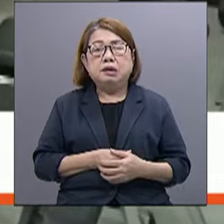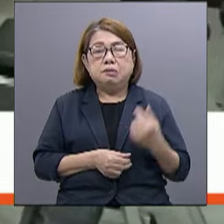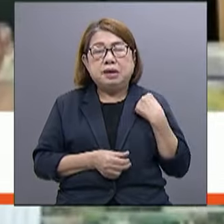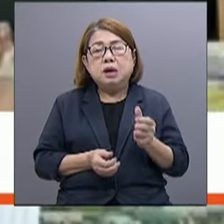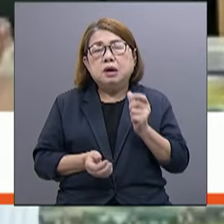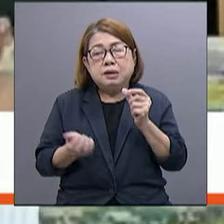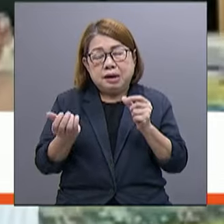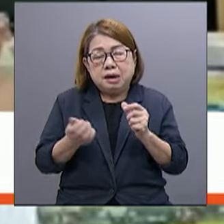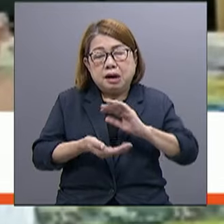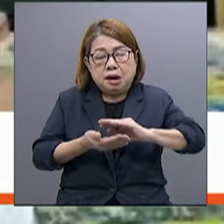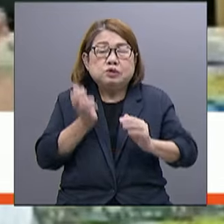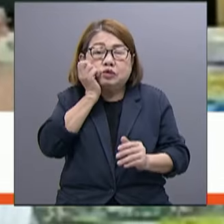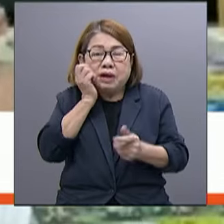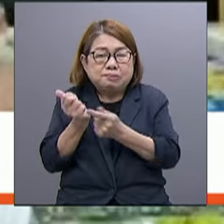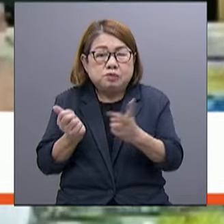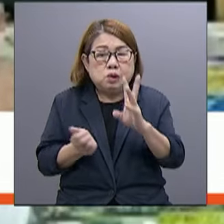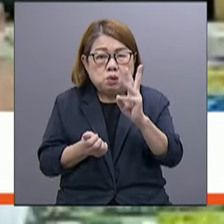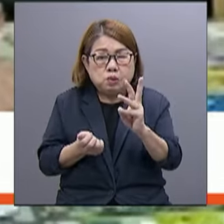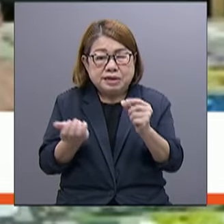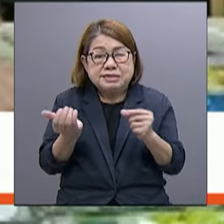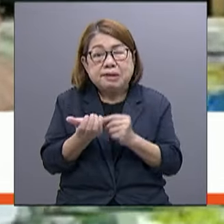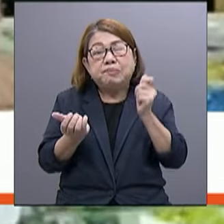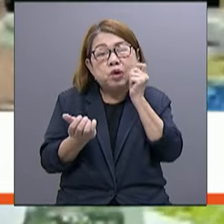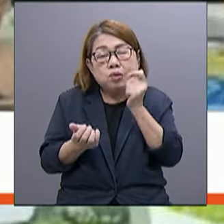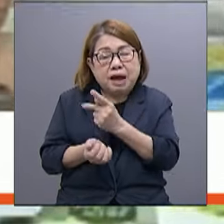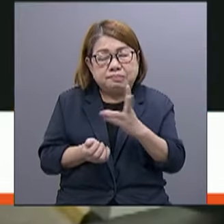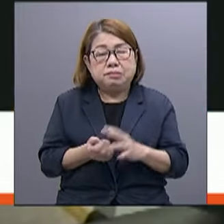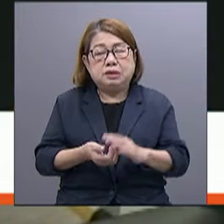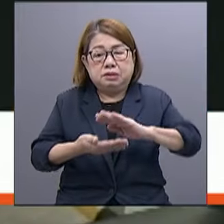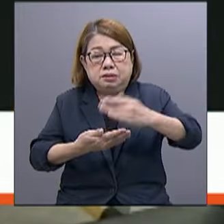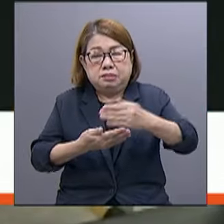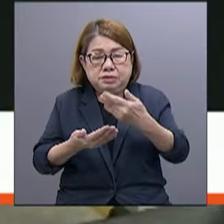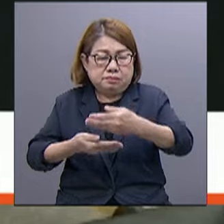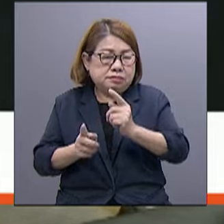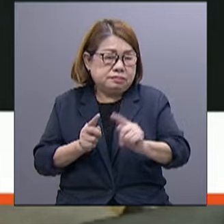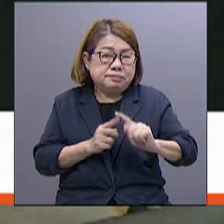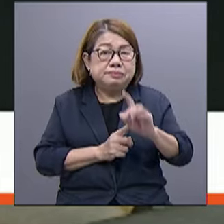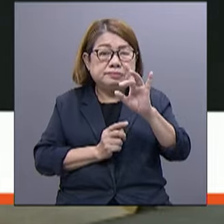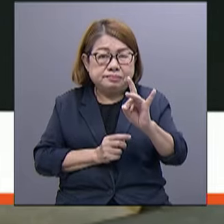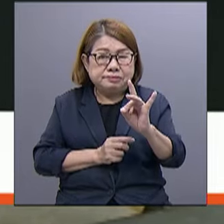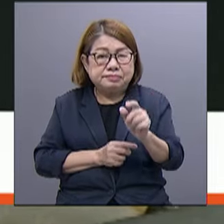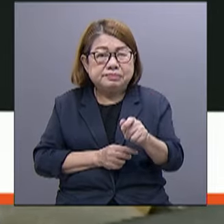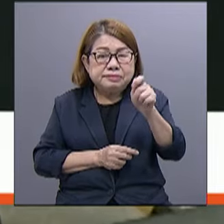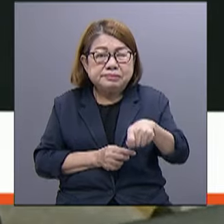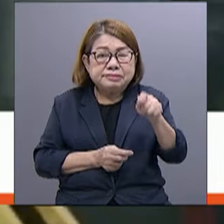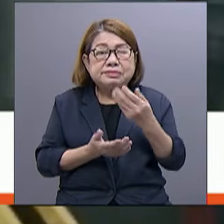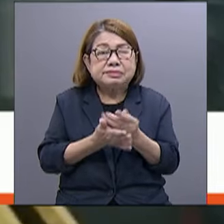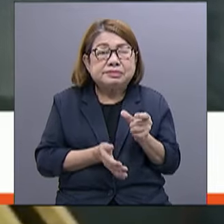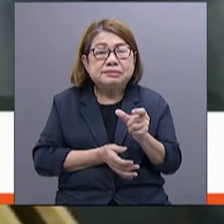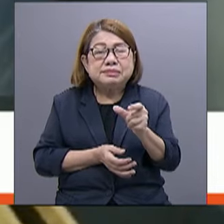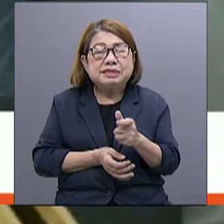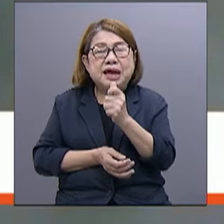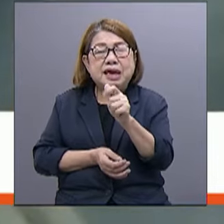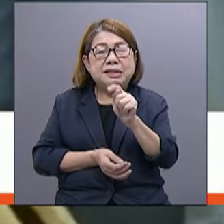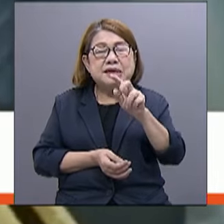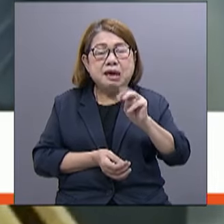11ซิมกล่องโทรศัพท์มือถือ 5กล่องสมุดบัญชีธนาคาร 8เล่มพร้อม ATM 14ใบรวมถึงสมุดจด